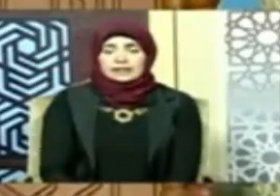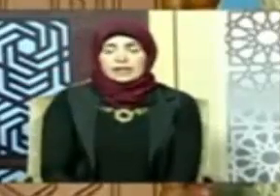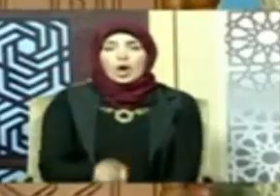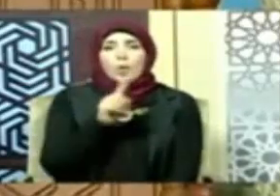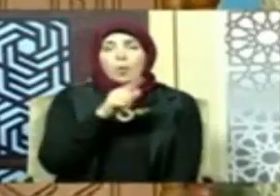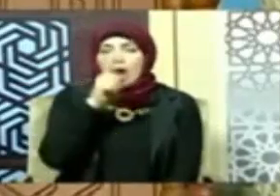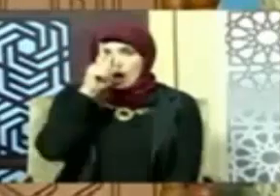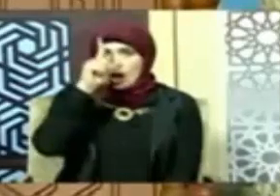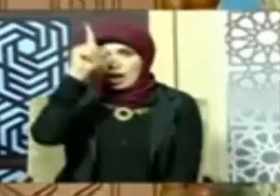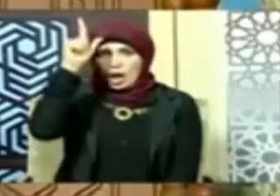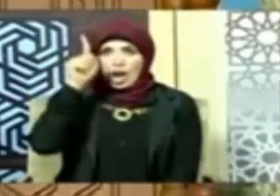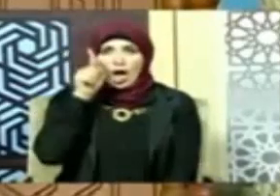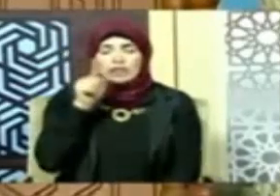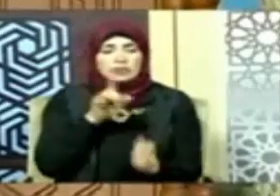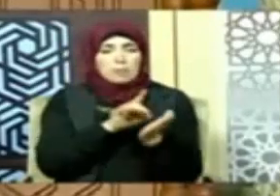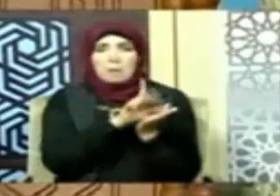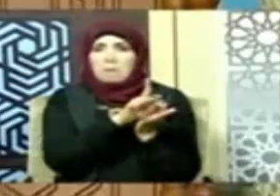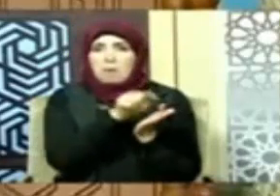والعظمة إزاري،